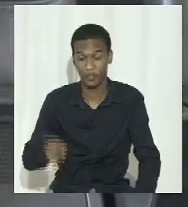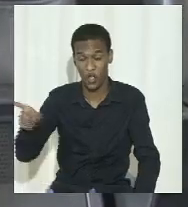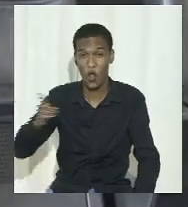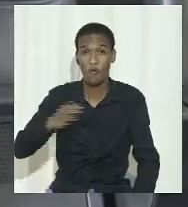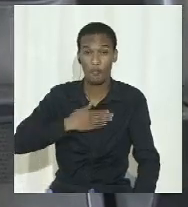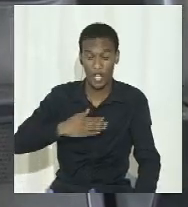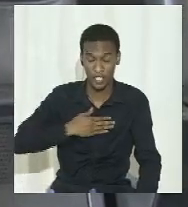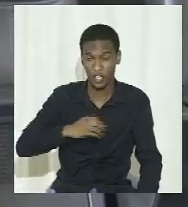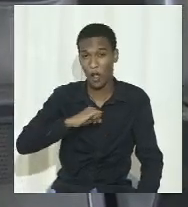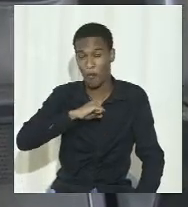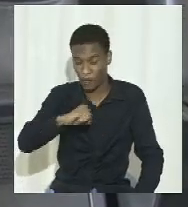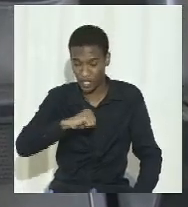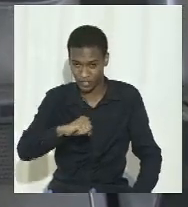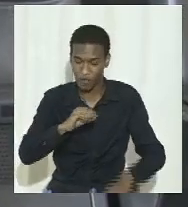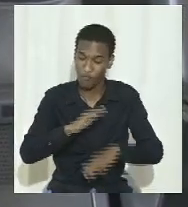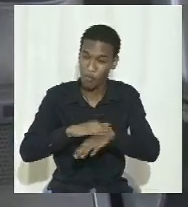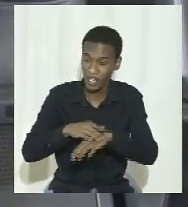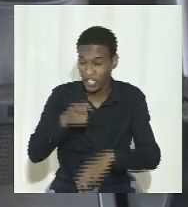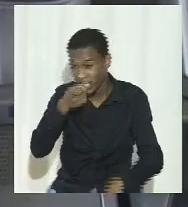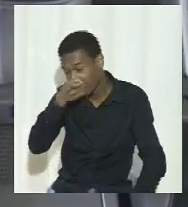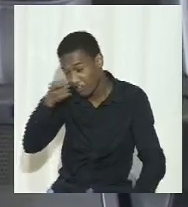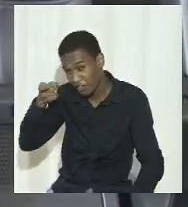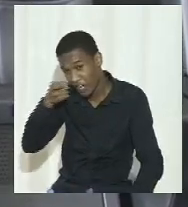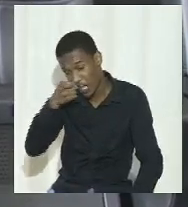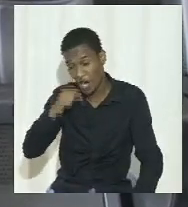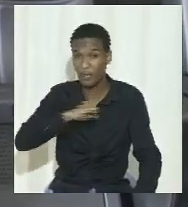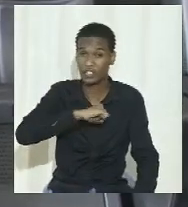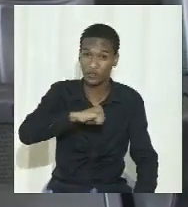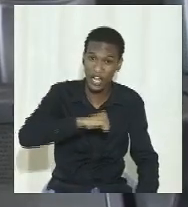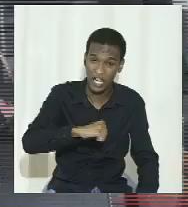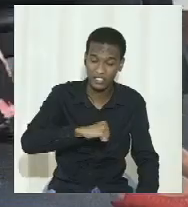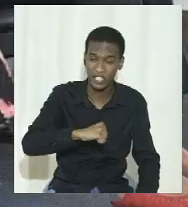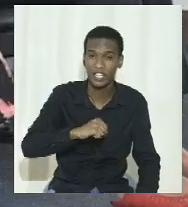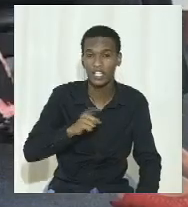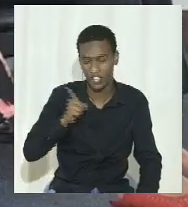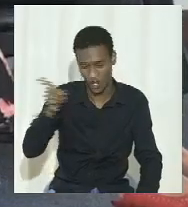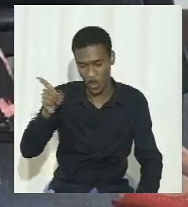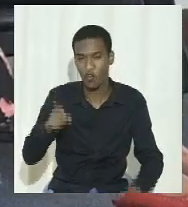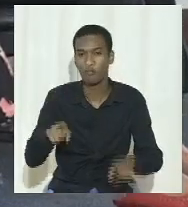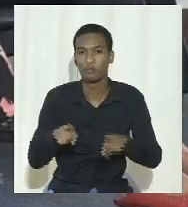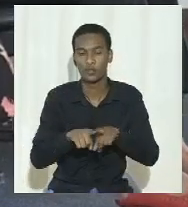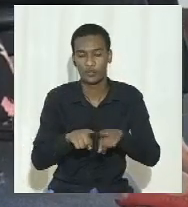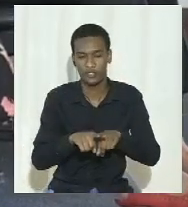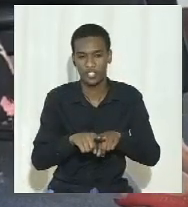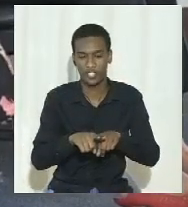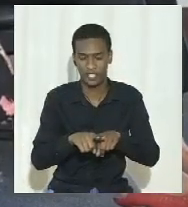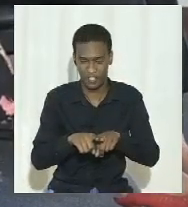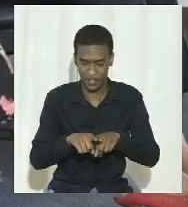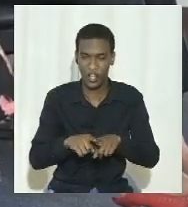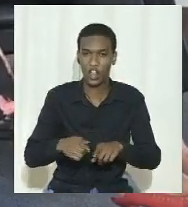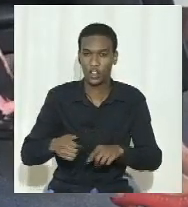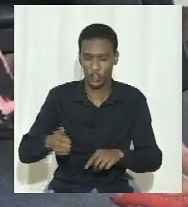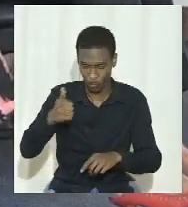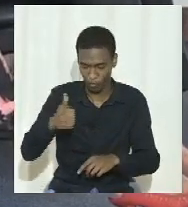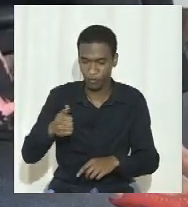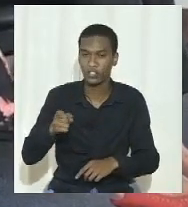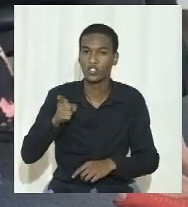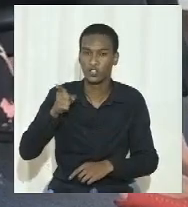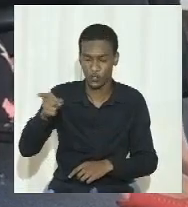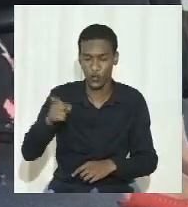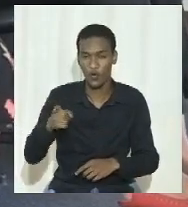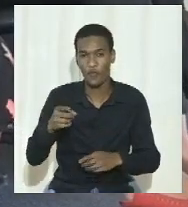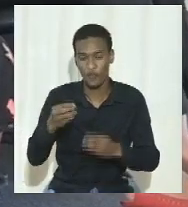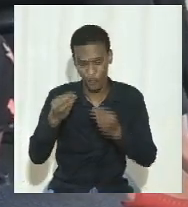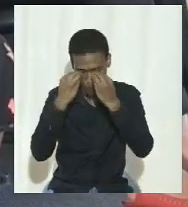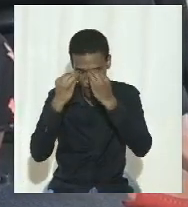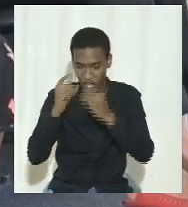ny fanaraha-maso ny asa na ny inspecteur du travail no voakasika manokana lamina ara-pédagogika